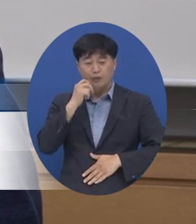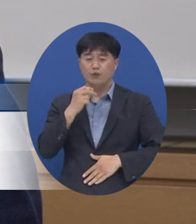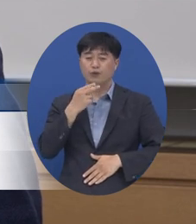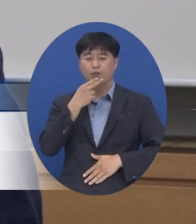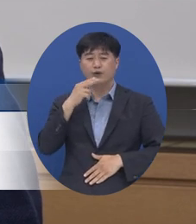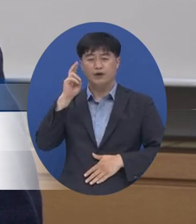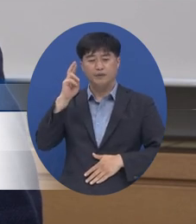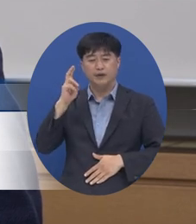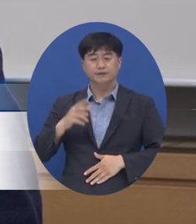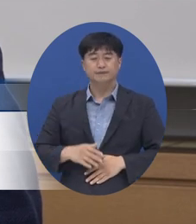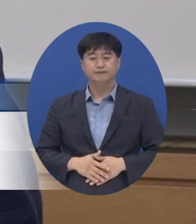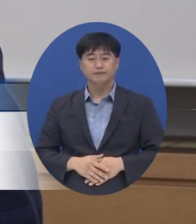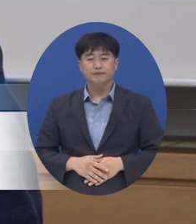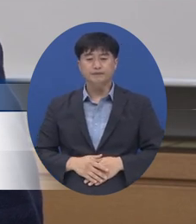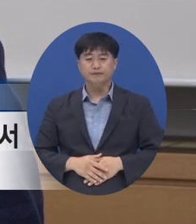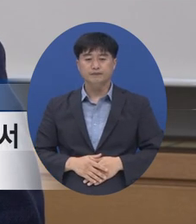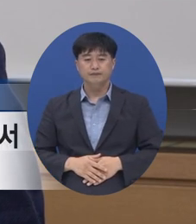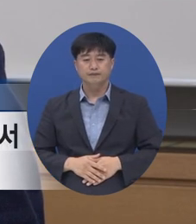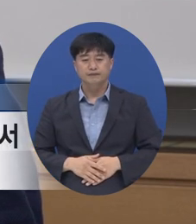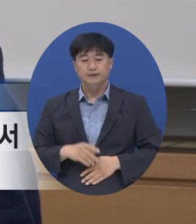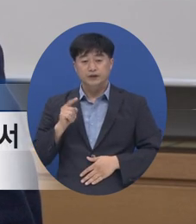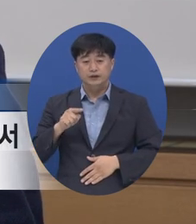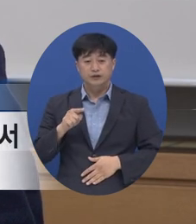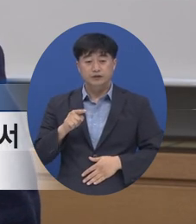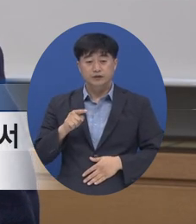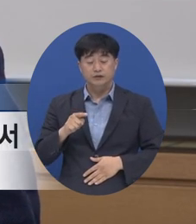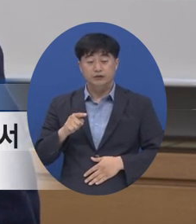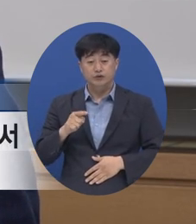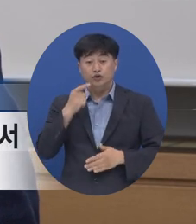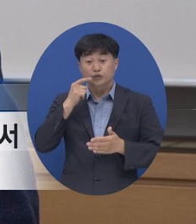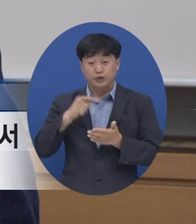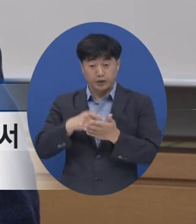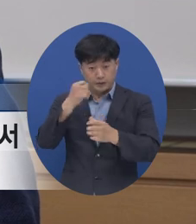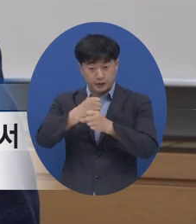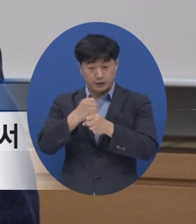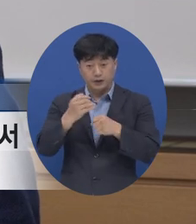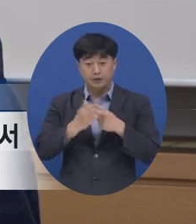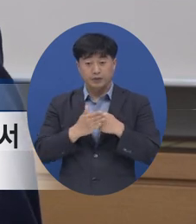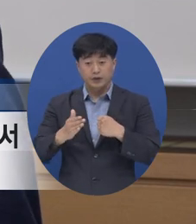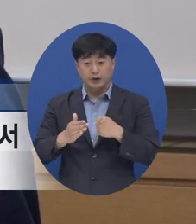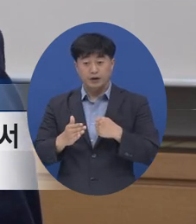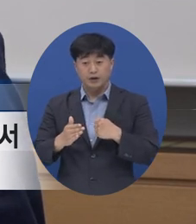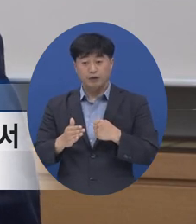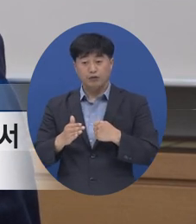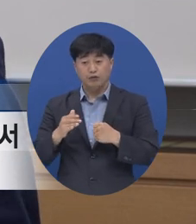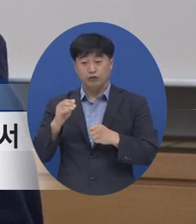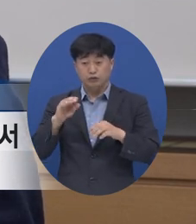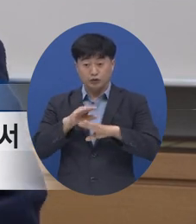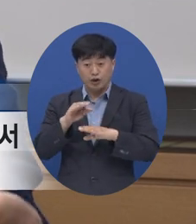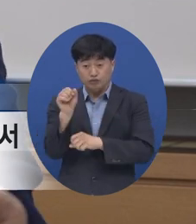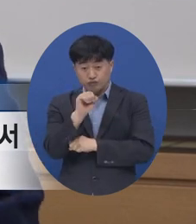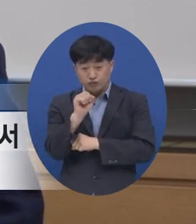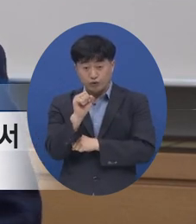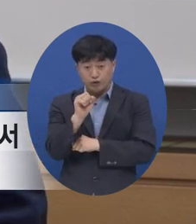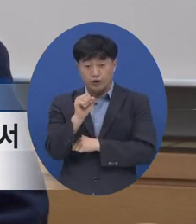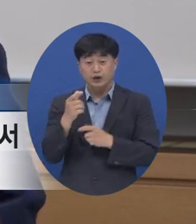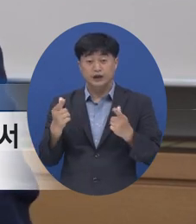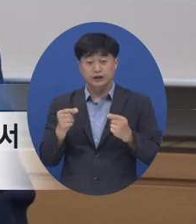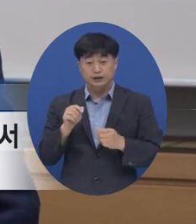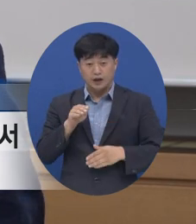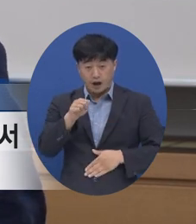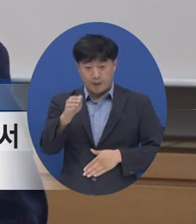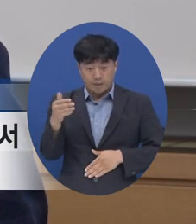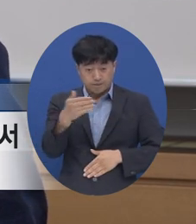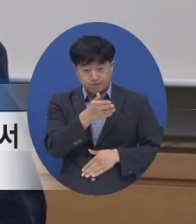있으리라고 생각하지는 않습니다 이게 지금 굉장히 직관적으로 만들어졌기 때문에 소위 잘 운전 하면서 앞으로 가고자 양자